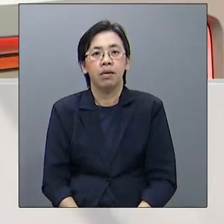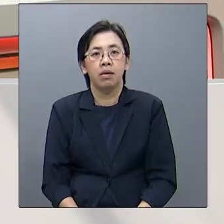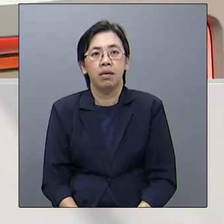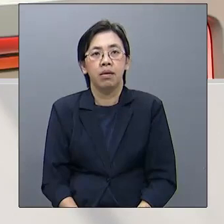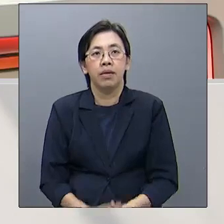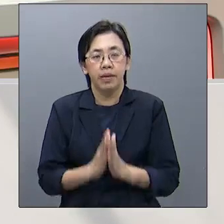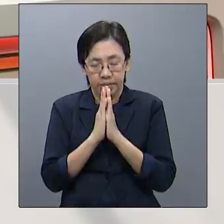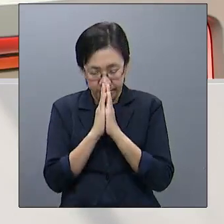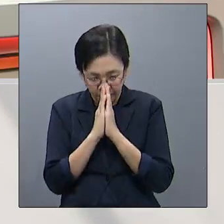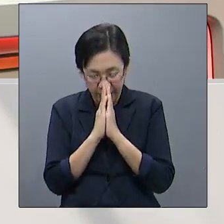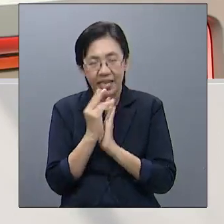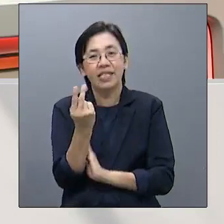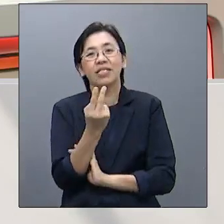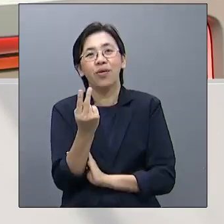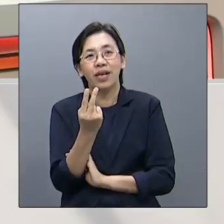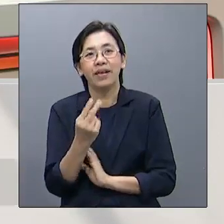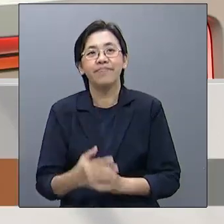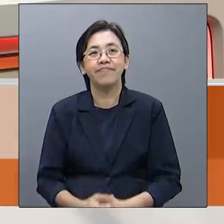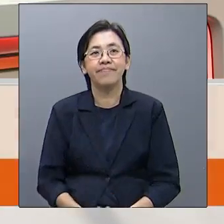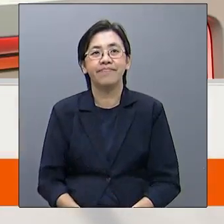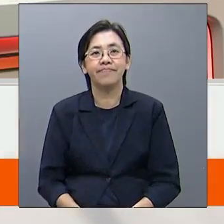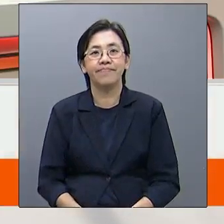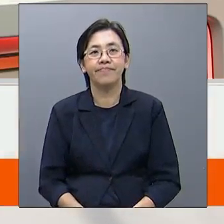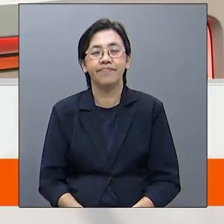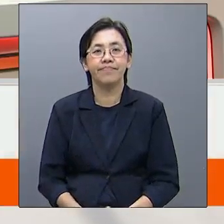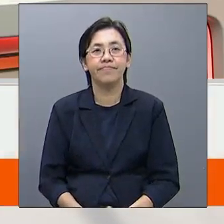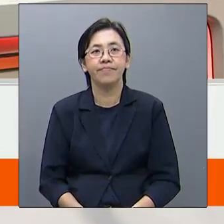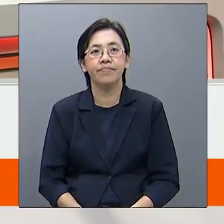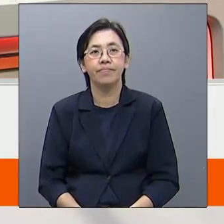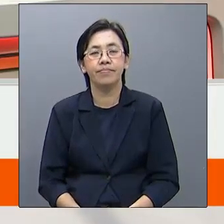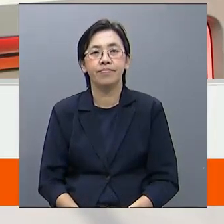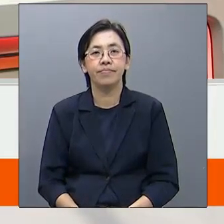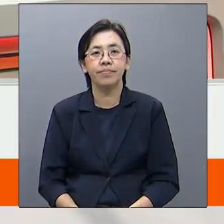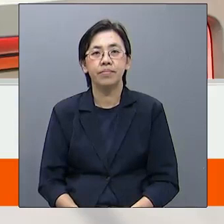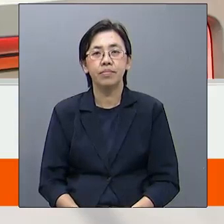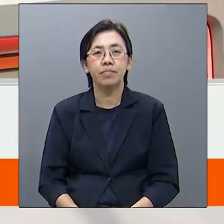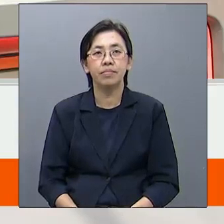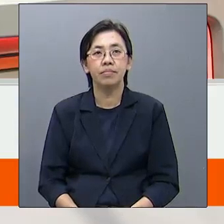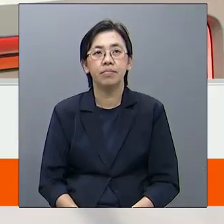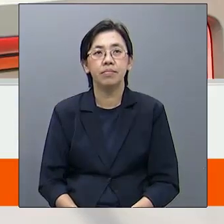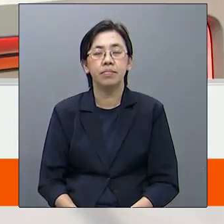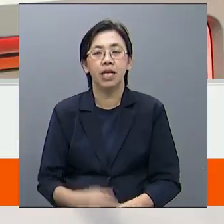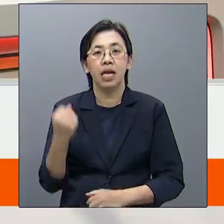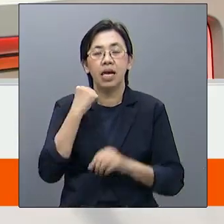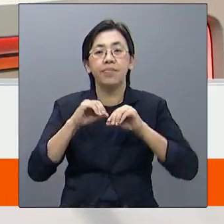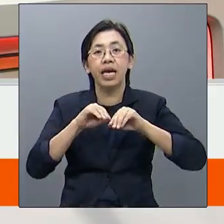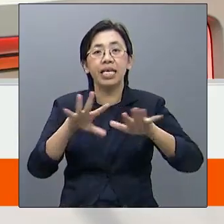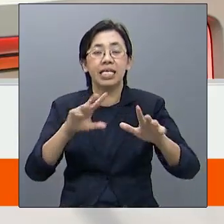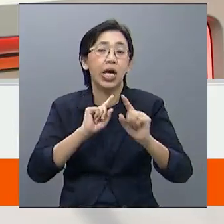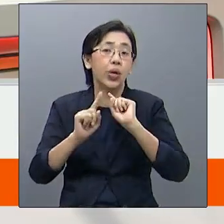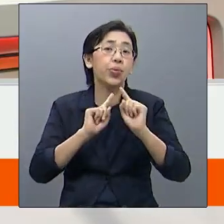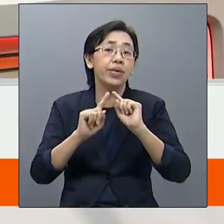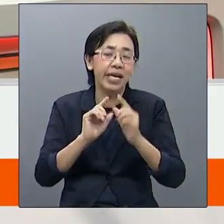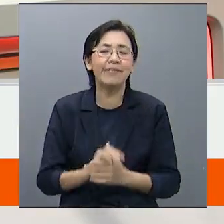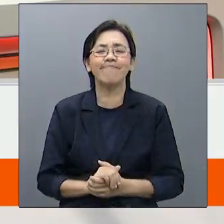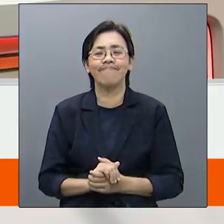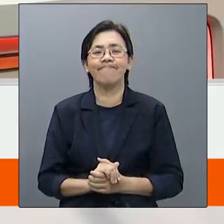สวดีครั คุณพอ์ วัดีกับคุพระชะดาครับถ้าเกิดเราพูดกในเรื่องของการกระจายอำนาจกั ก่อนอย่างหนึ่งที่